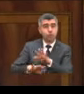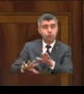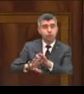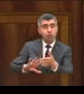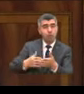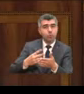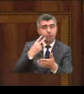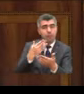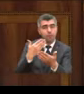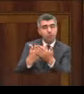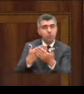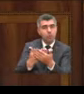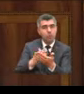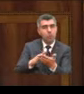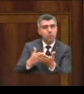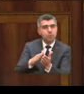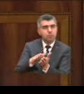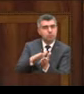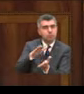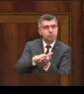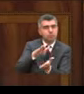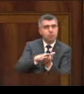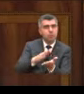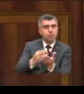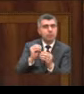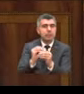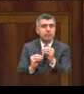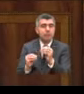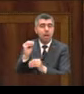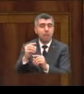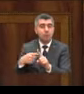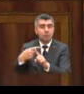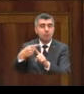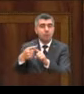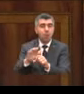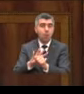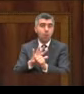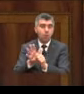الحالي المترتب عن تراكم مزمن قد زادت من حدته تداعيات كورونا،